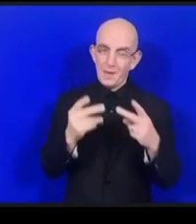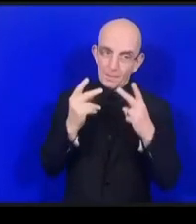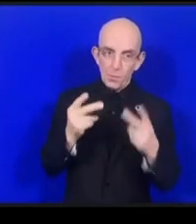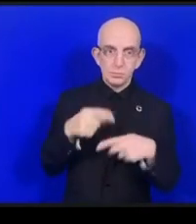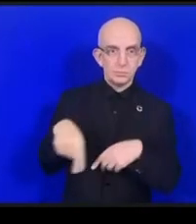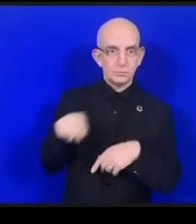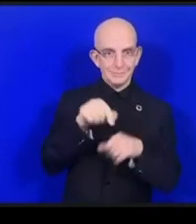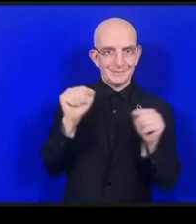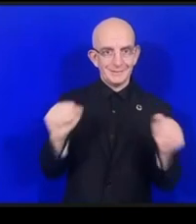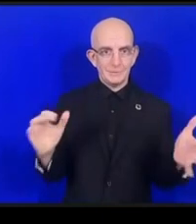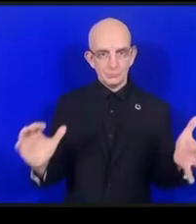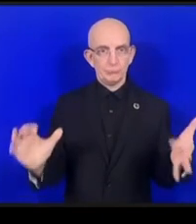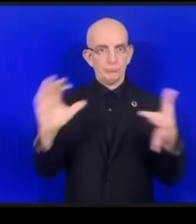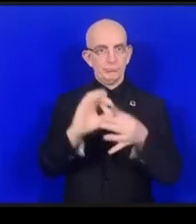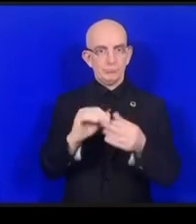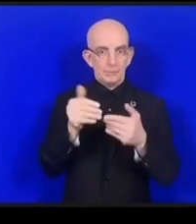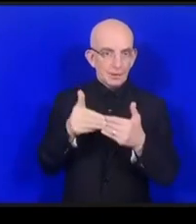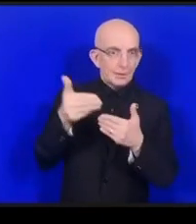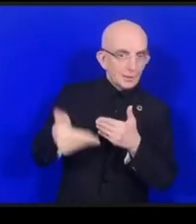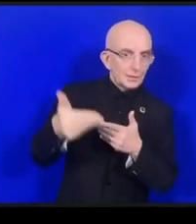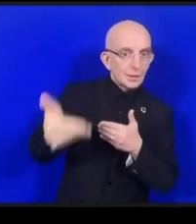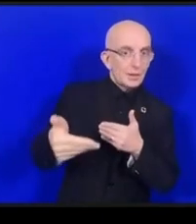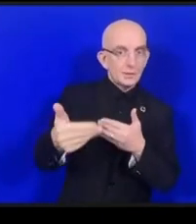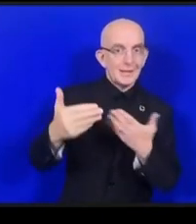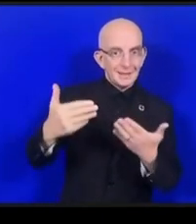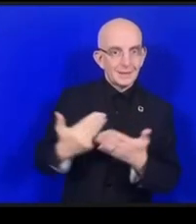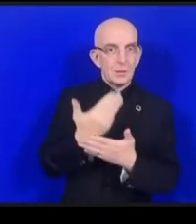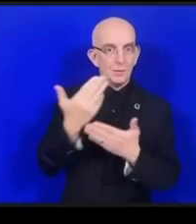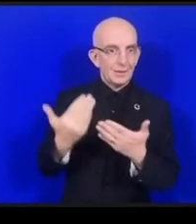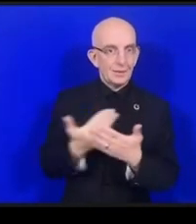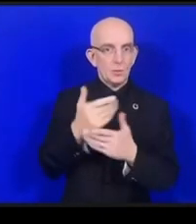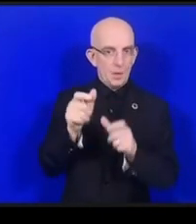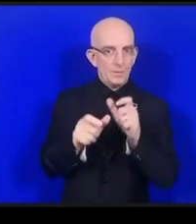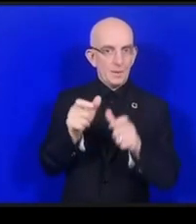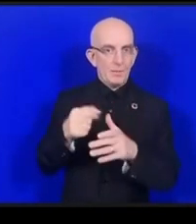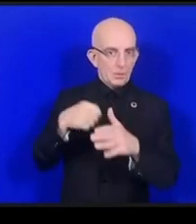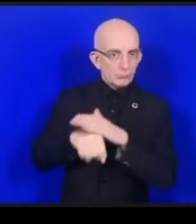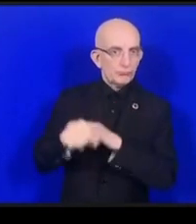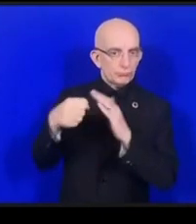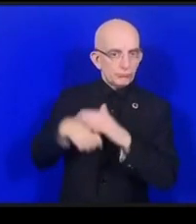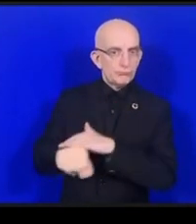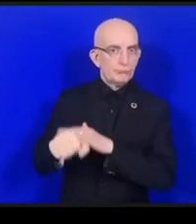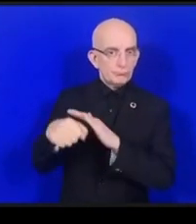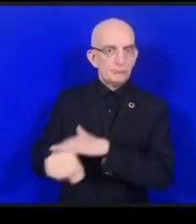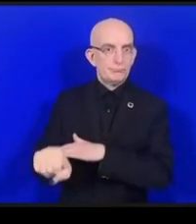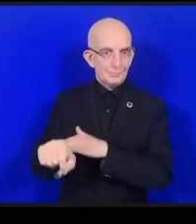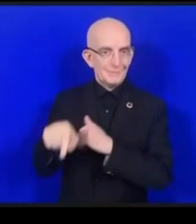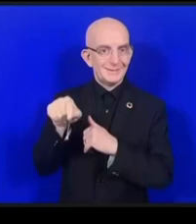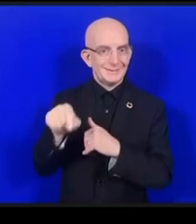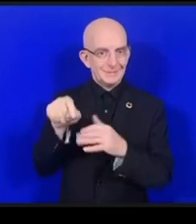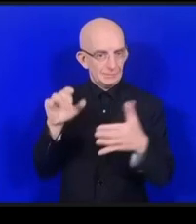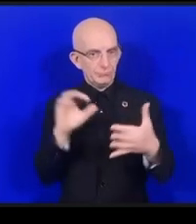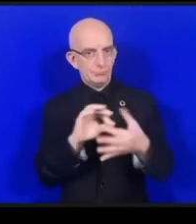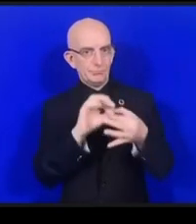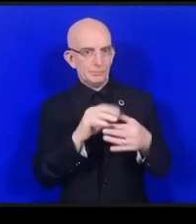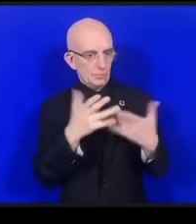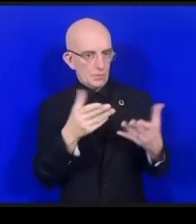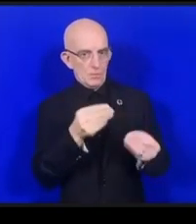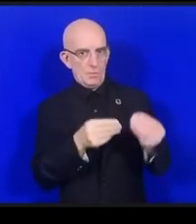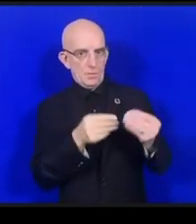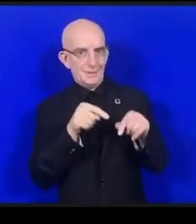нас для молодёжи сократить поколен ский разрыв и